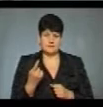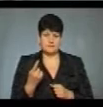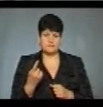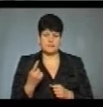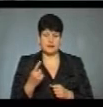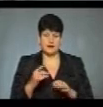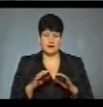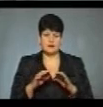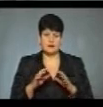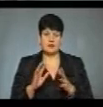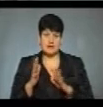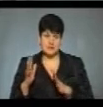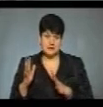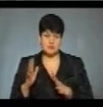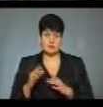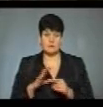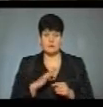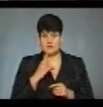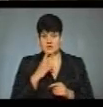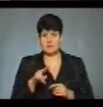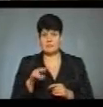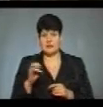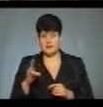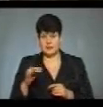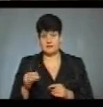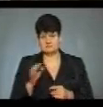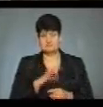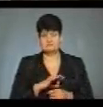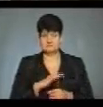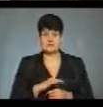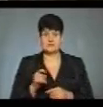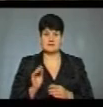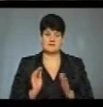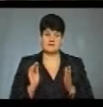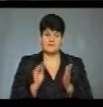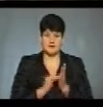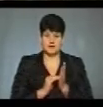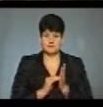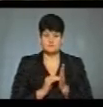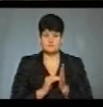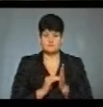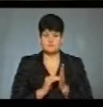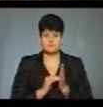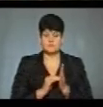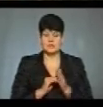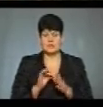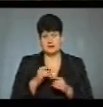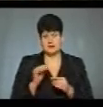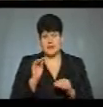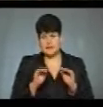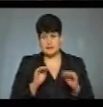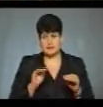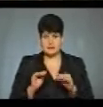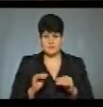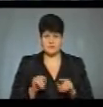які подумали, що пригодяться кудись, і пригодилися. Зверху ми наклеїли різні речі, які би